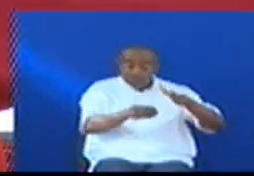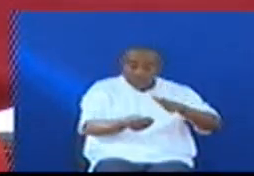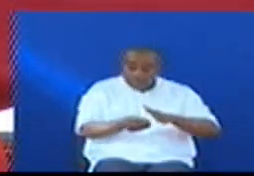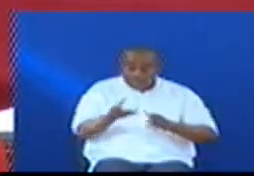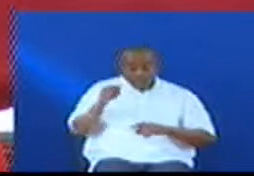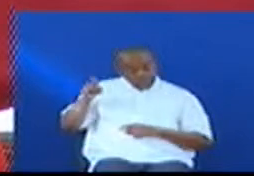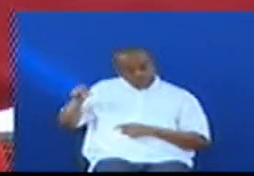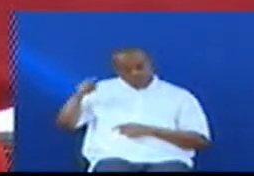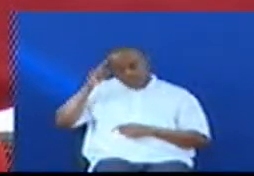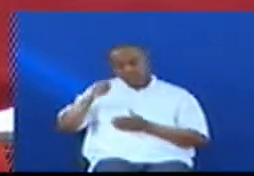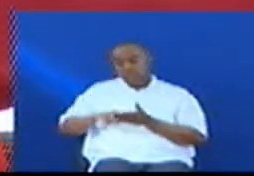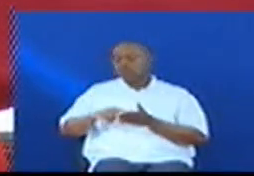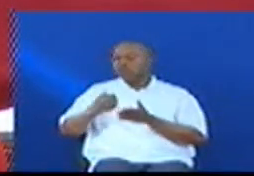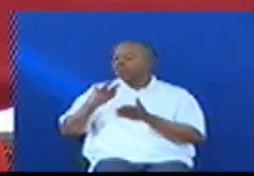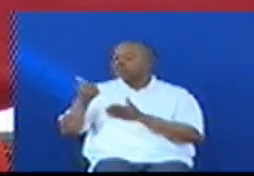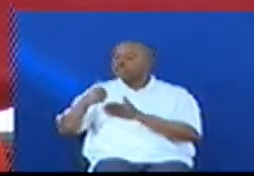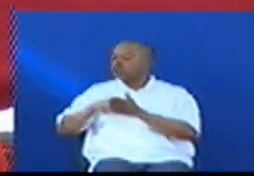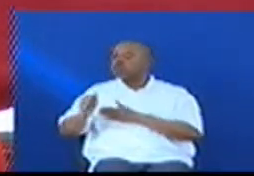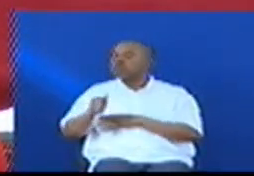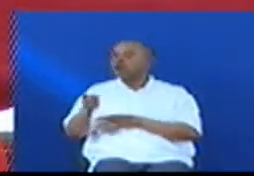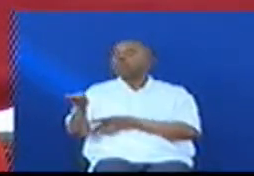madeni.